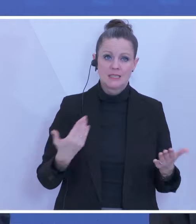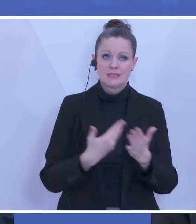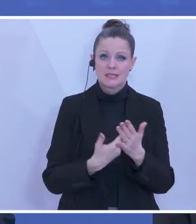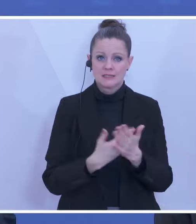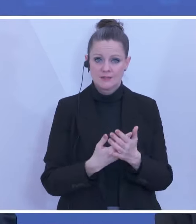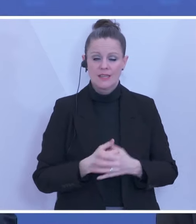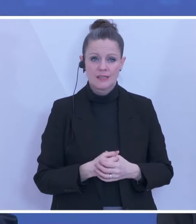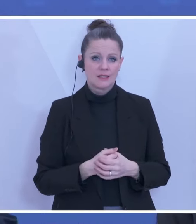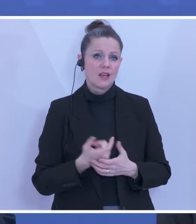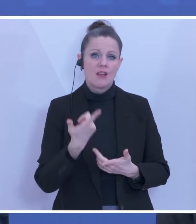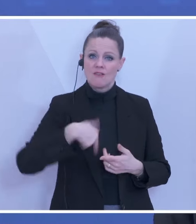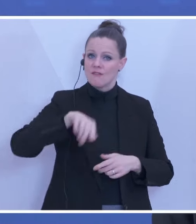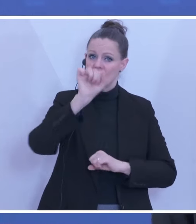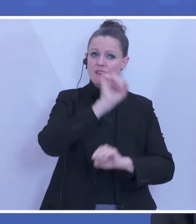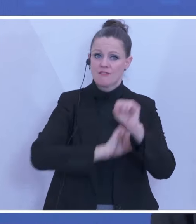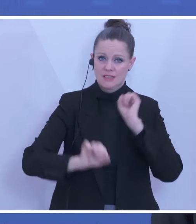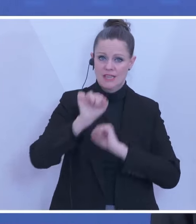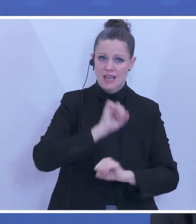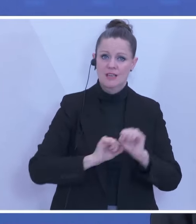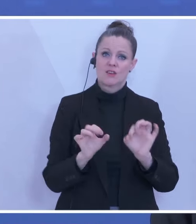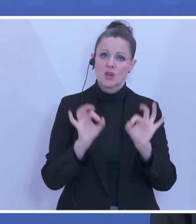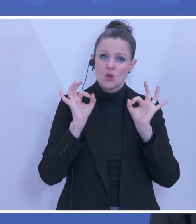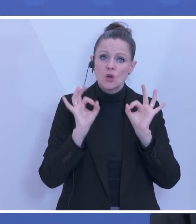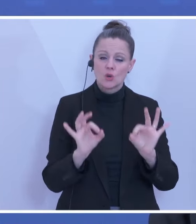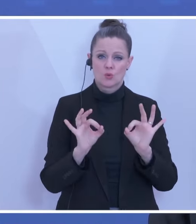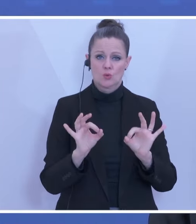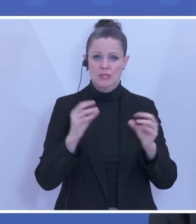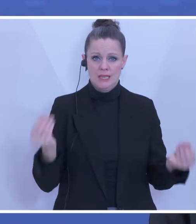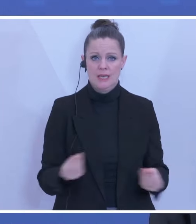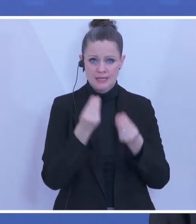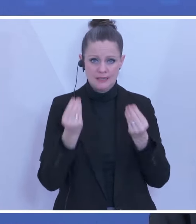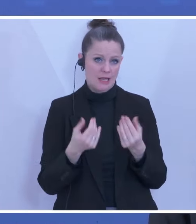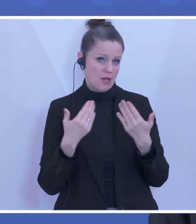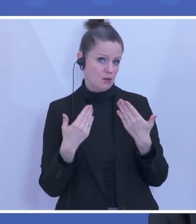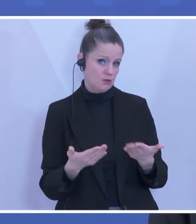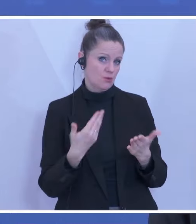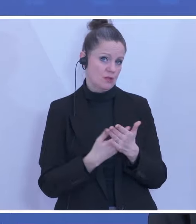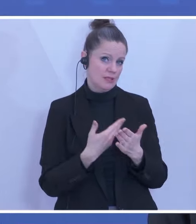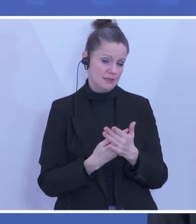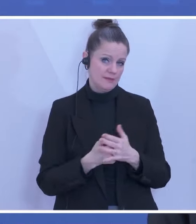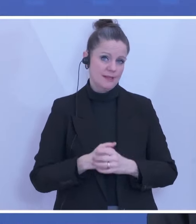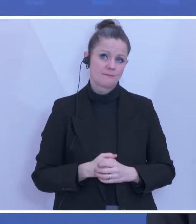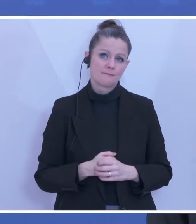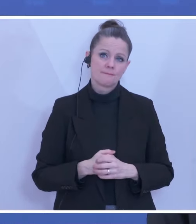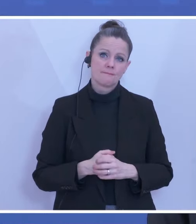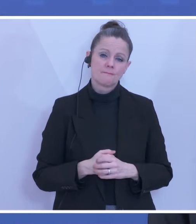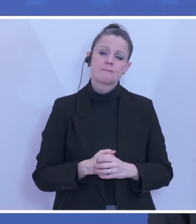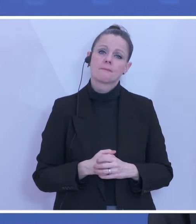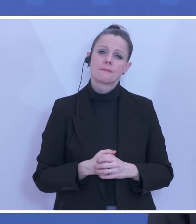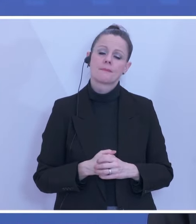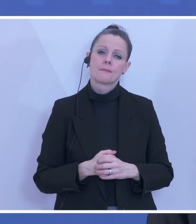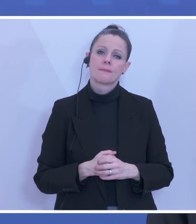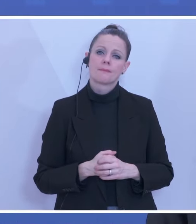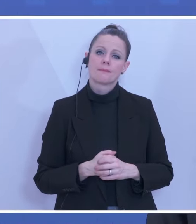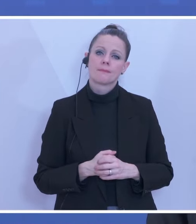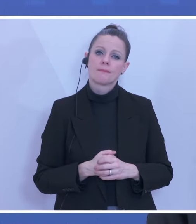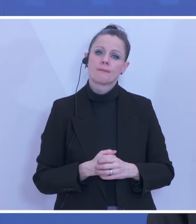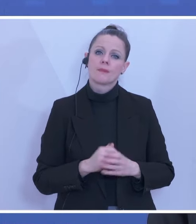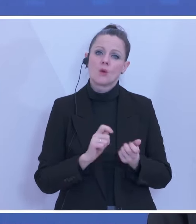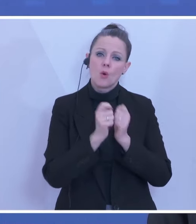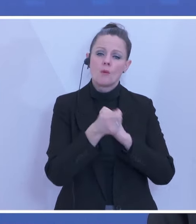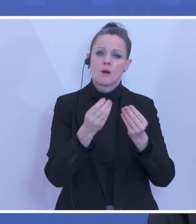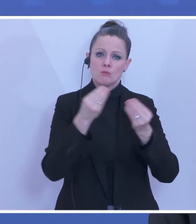verteidigen das. Das ist eine gute Sache und das wird uns im Sinne der Modernisierung